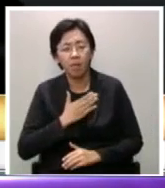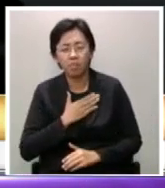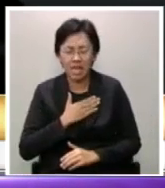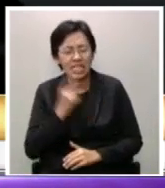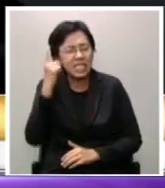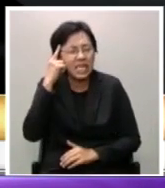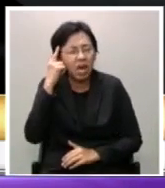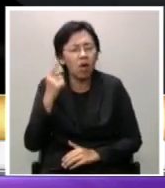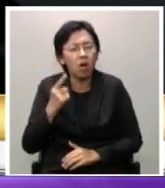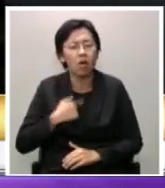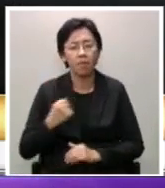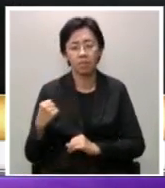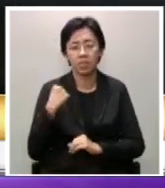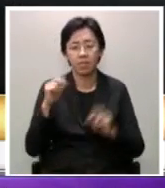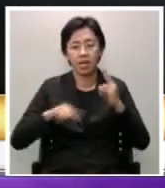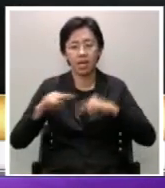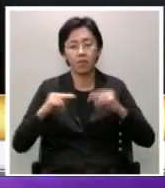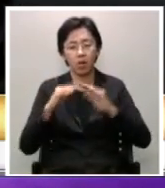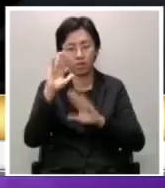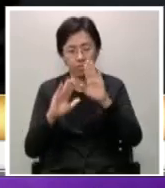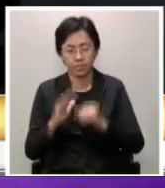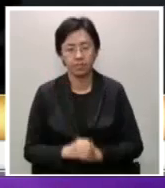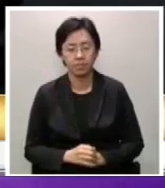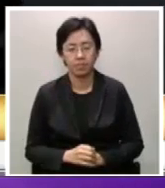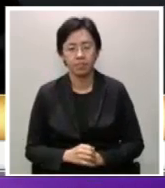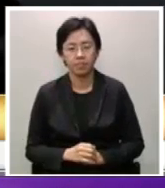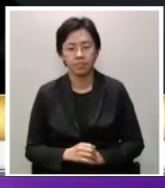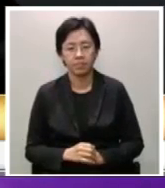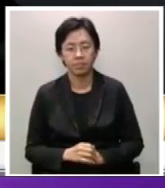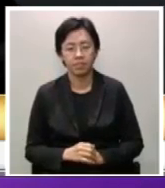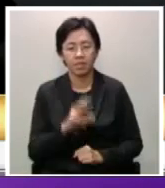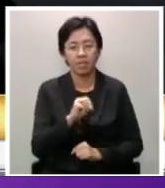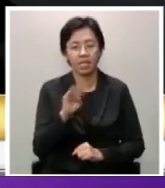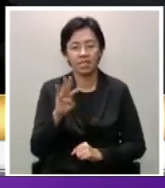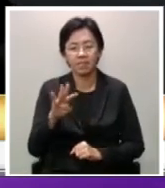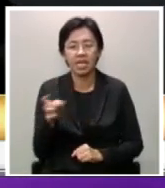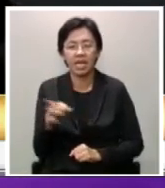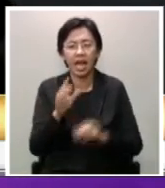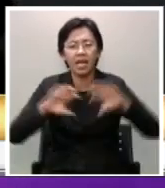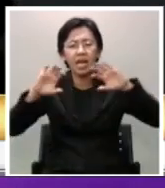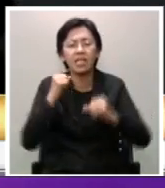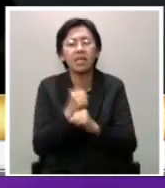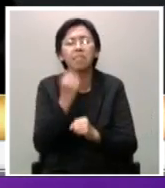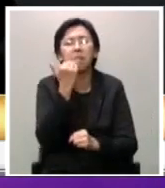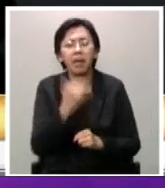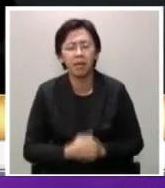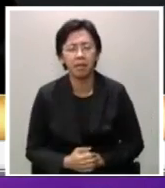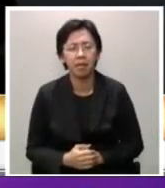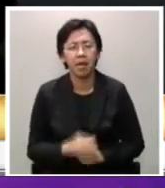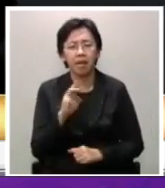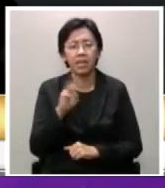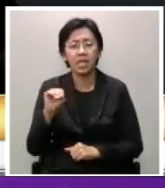ใดทั้งสิ้นผมยึดมั่นในการปกครองนะครับในเรื่องของมาตรา44การแก้ไขการผมจะทำไปทำไมการใช้มาตรา